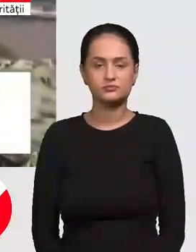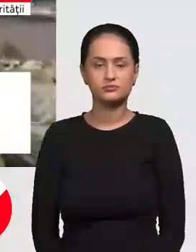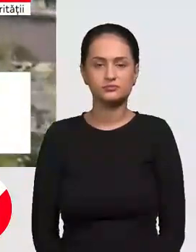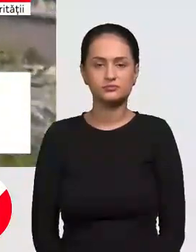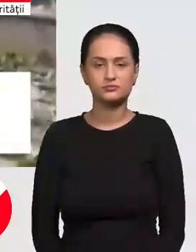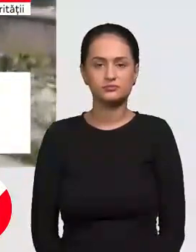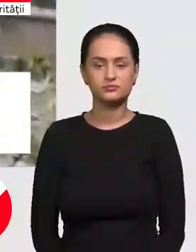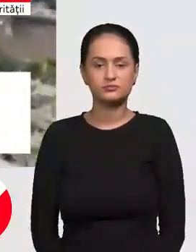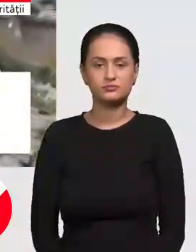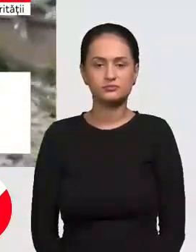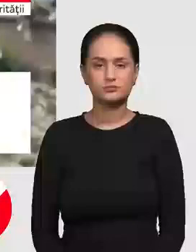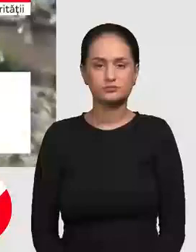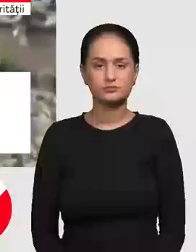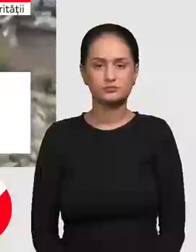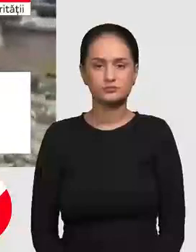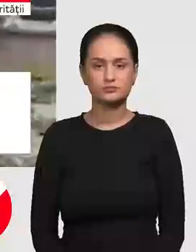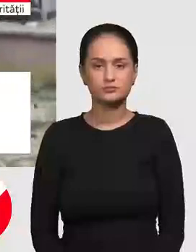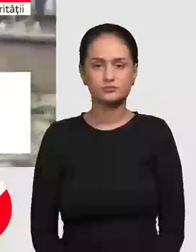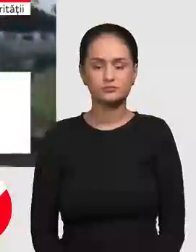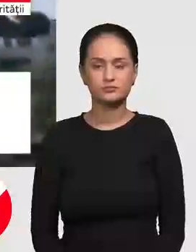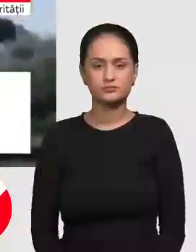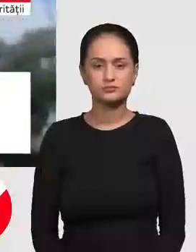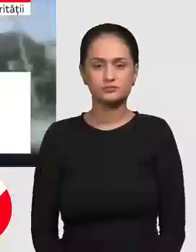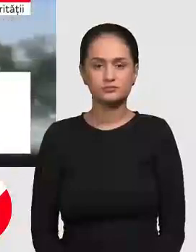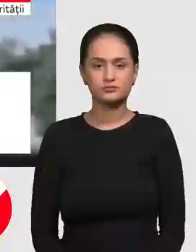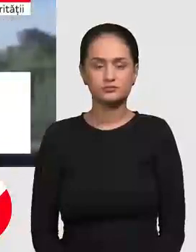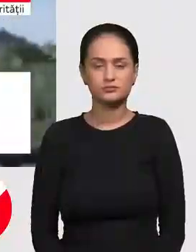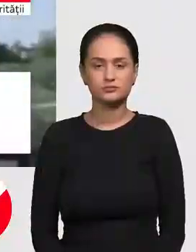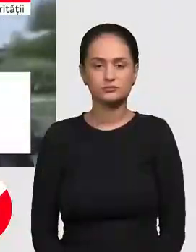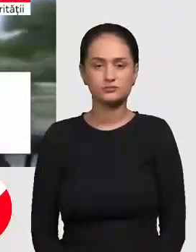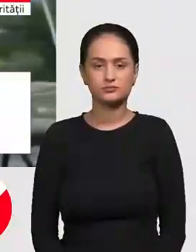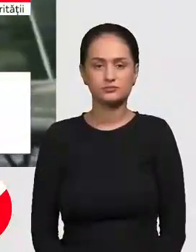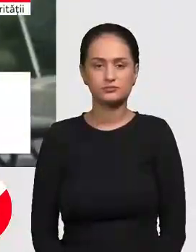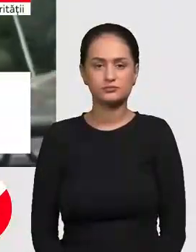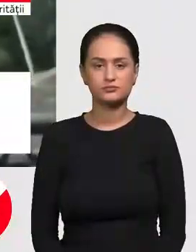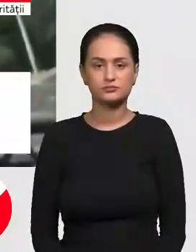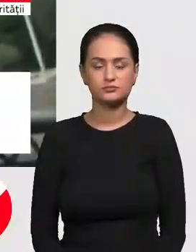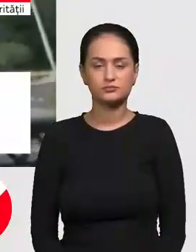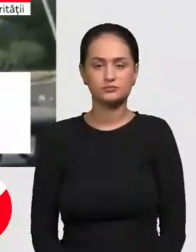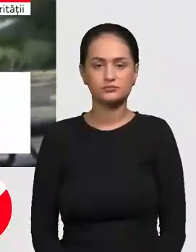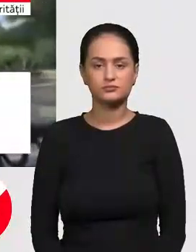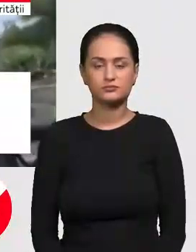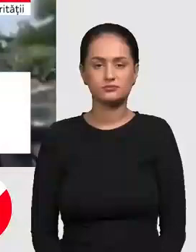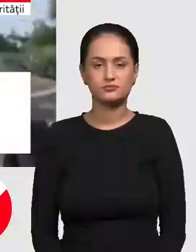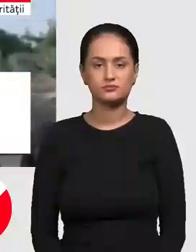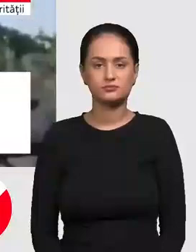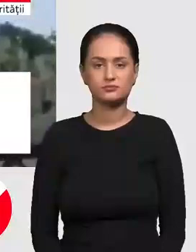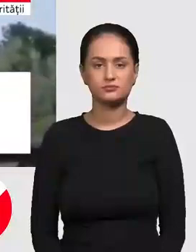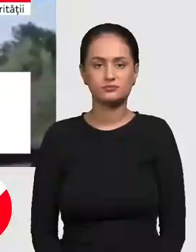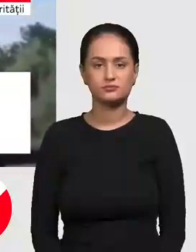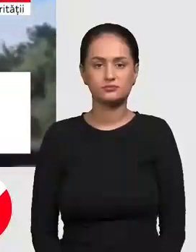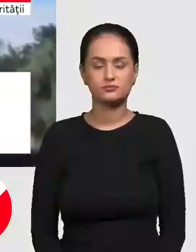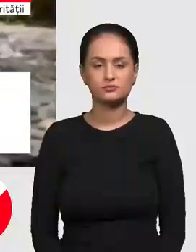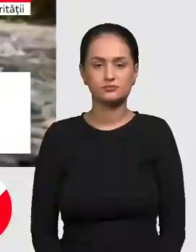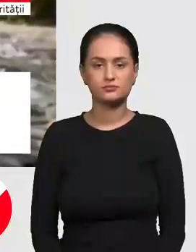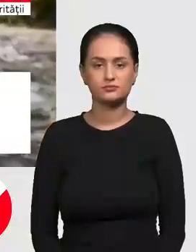mișcările de rezistență au atacat un sediu militar din melitopol ocupat în prezent de Rusia și au provocat moartea a trei agent